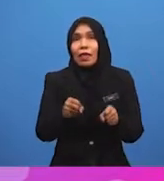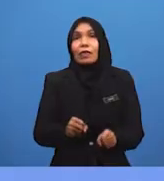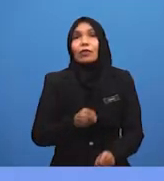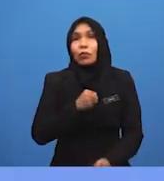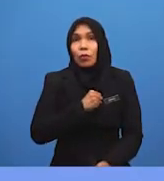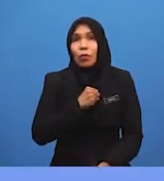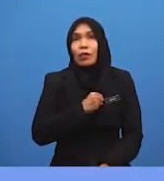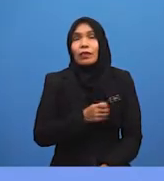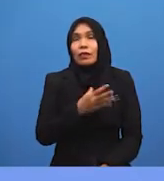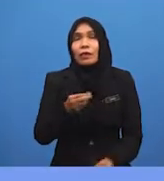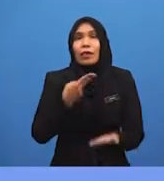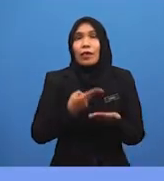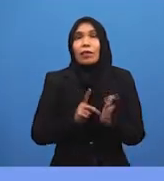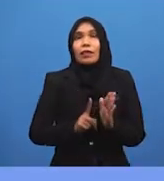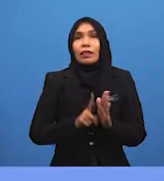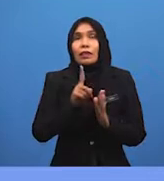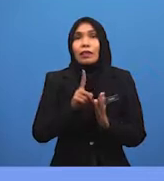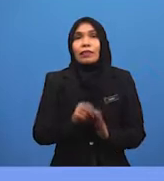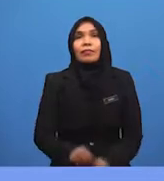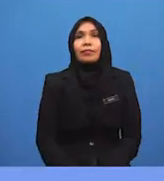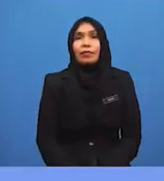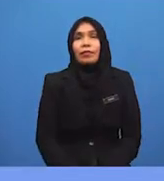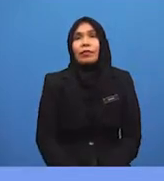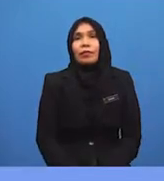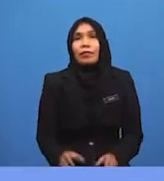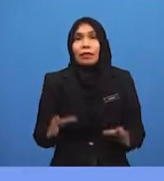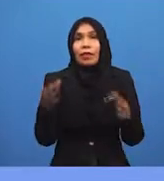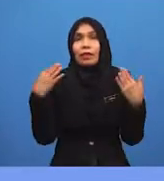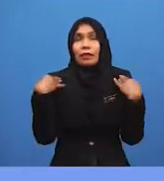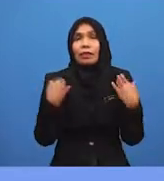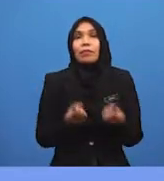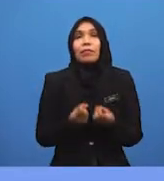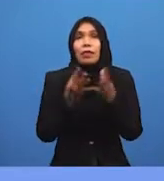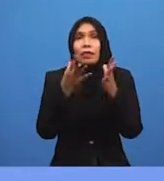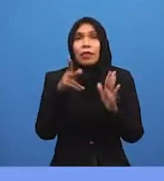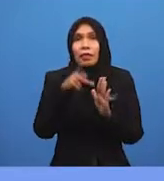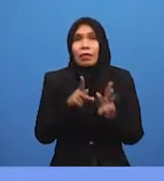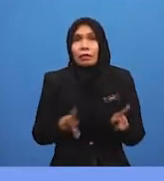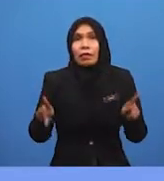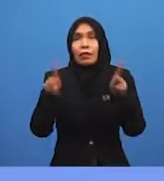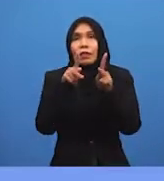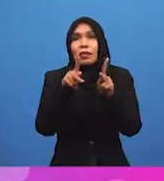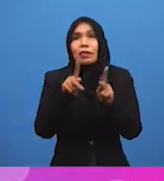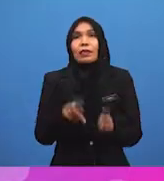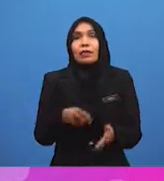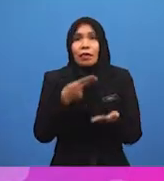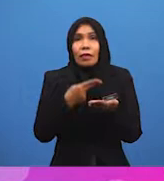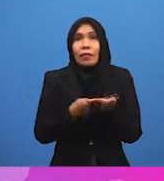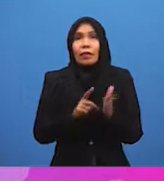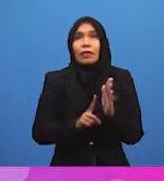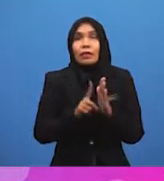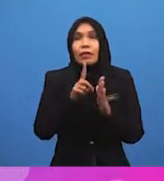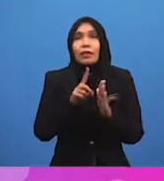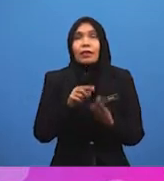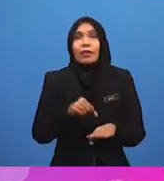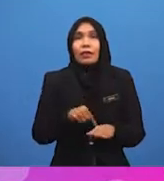sekolah? Terdapat banyak kepentingan kita berhemat tinggi dan bersopan di sekolah. Hari ini